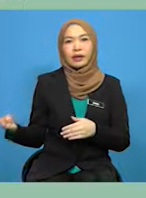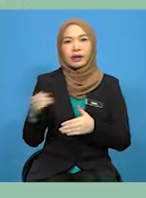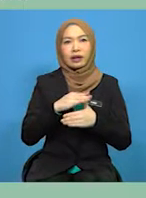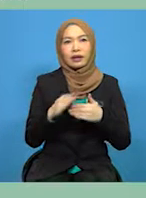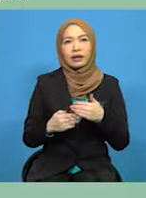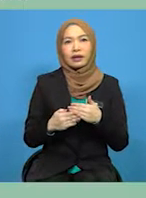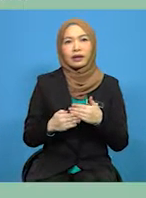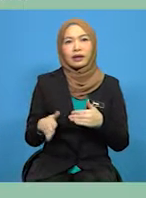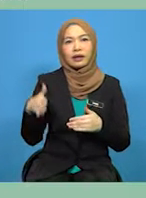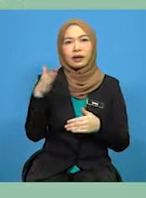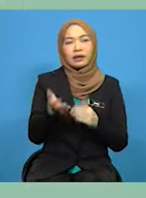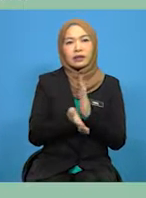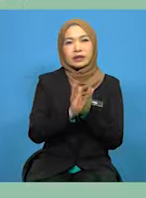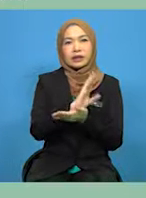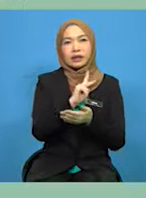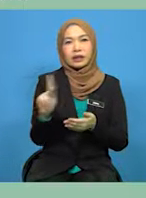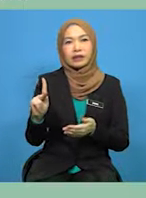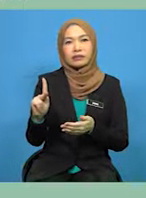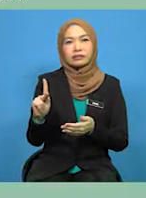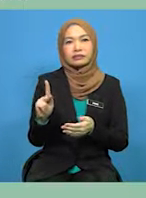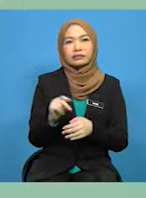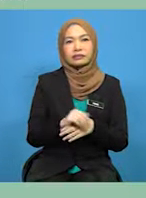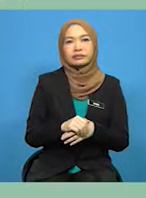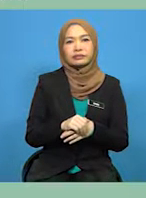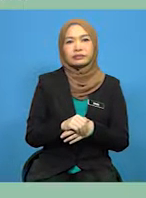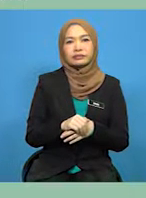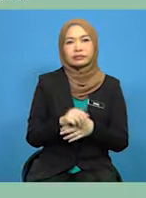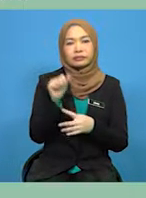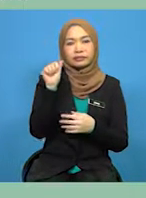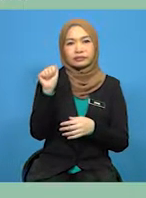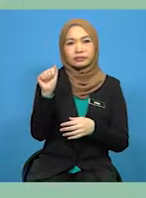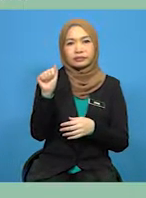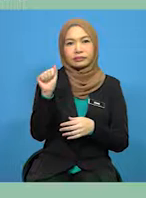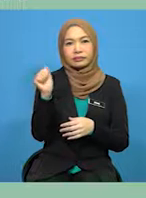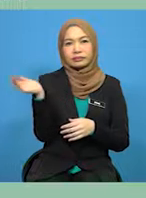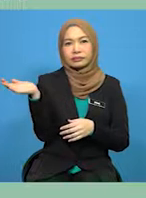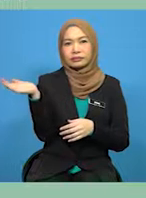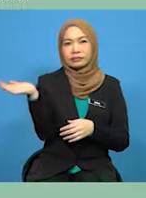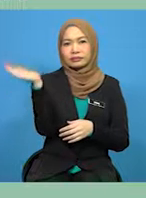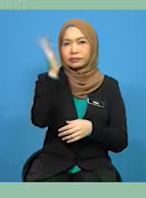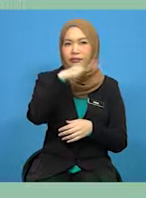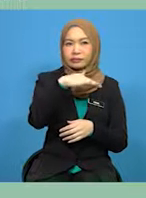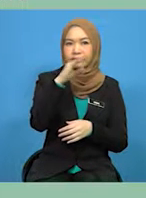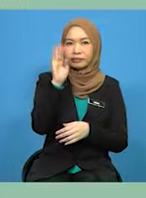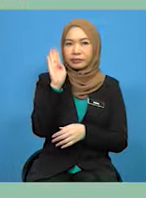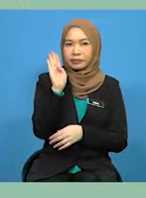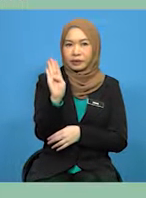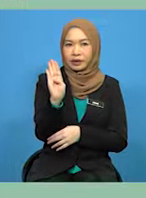akan menyebabkan A, keluaran negara terlebih nilai.